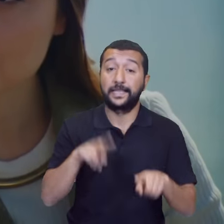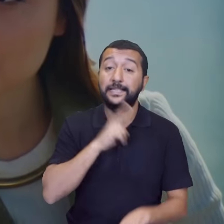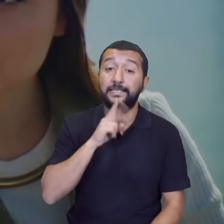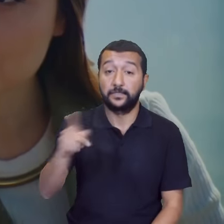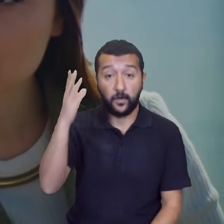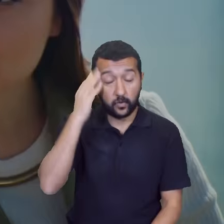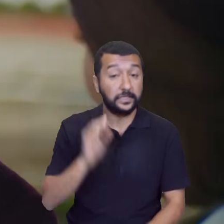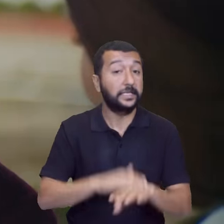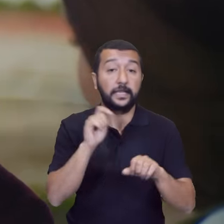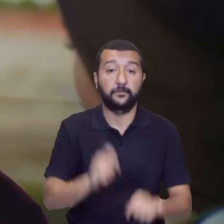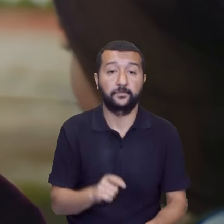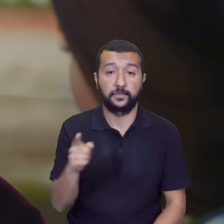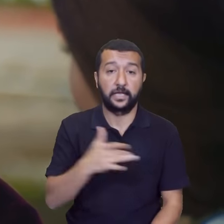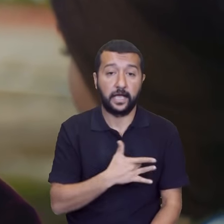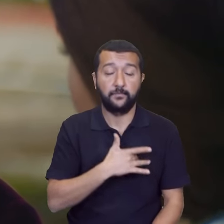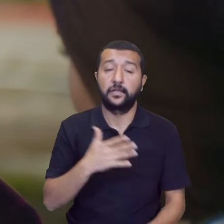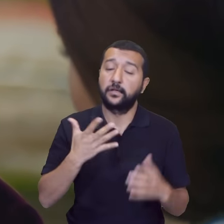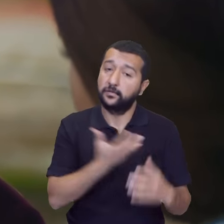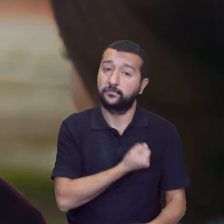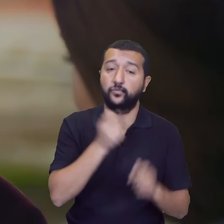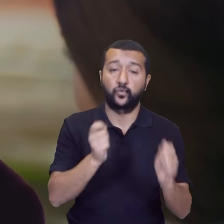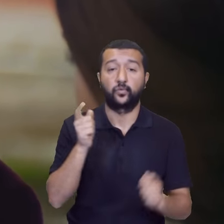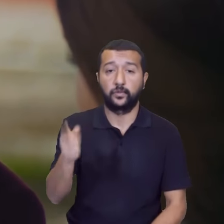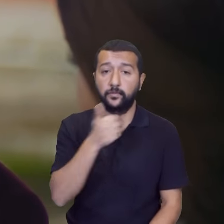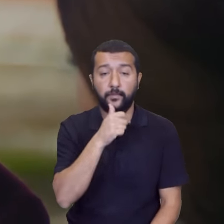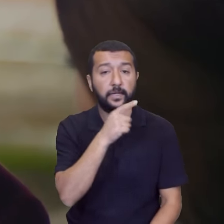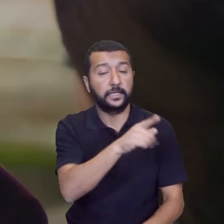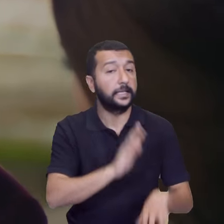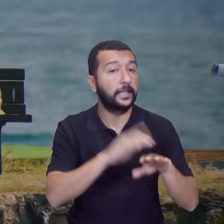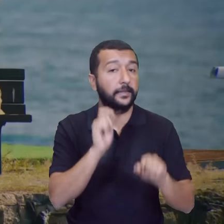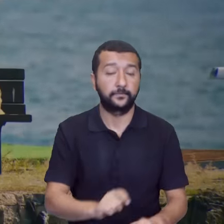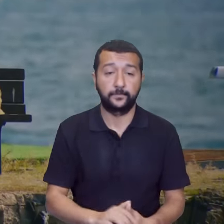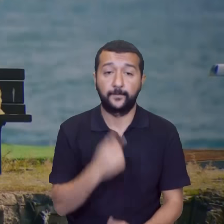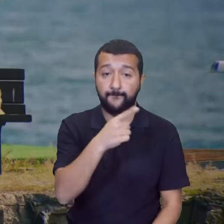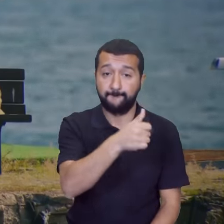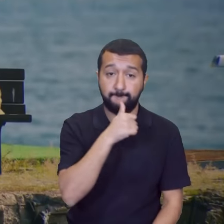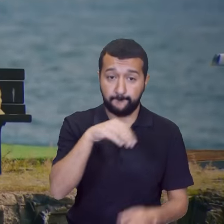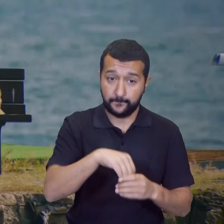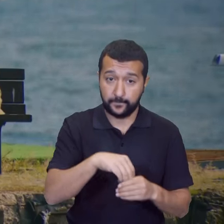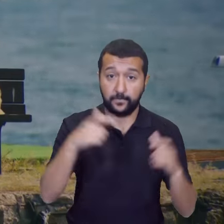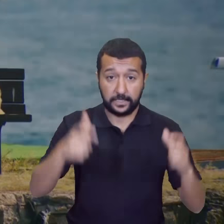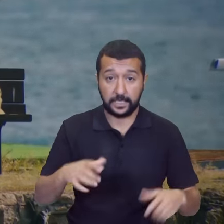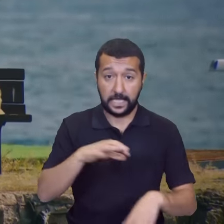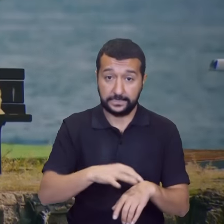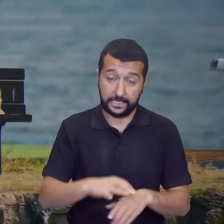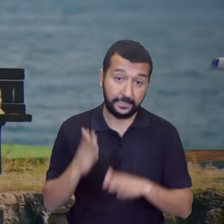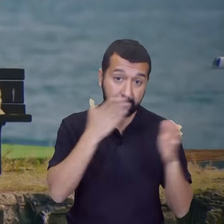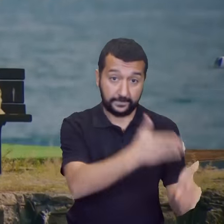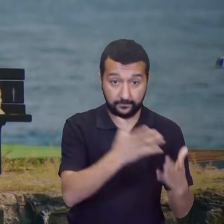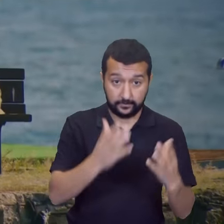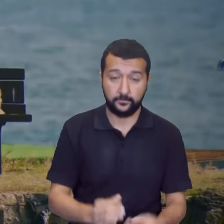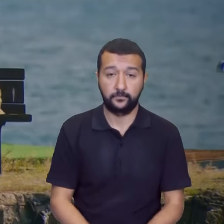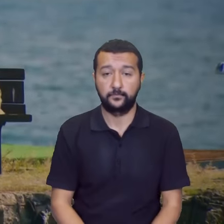teyze öğrense ne yapacak? Kalbine iner kadının. Babamı ne yapacağız peki? Bir de babam için mi mahallece hastaneye taşınalım?